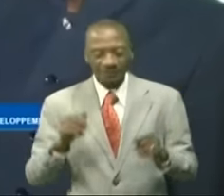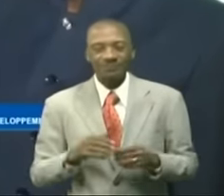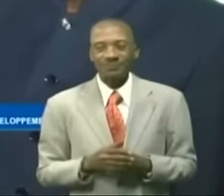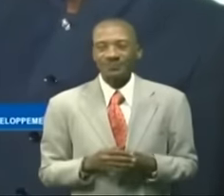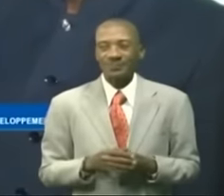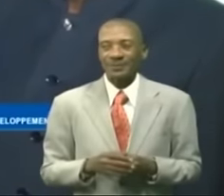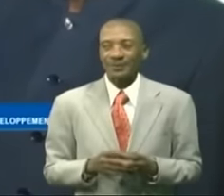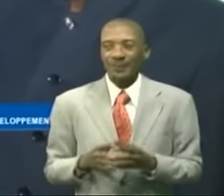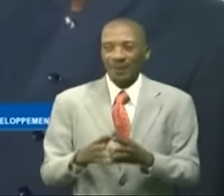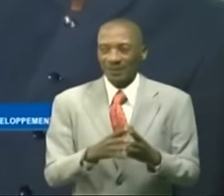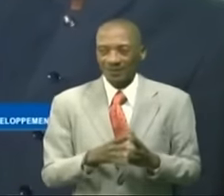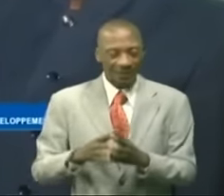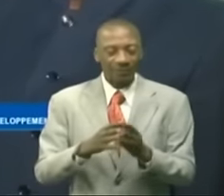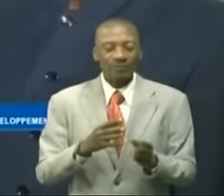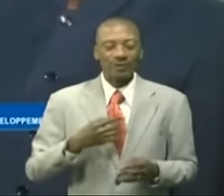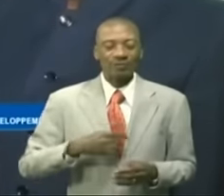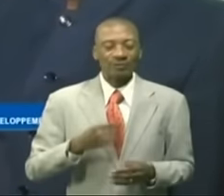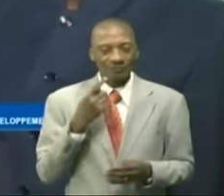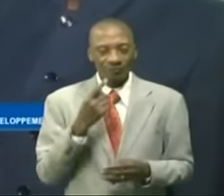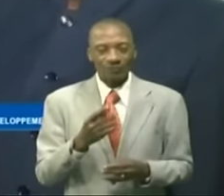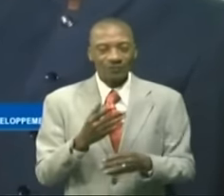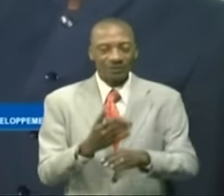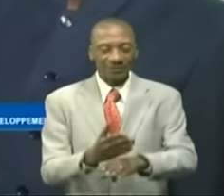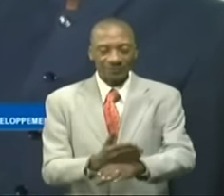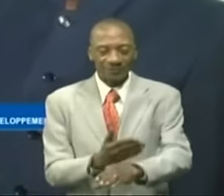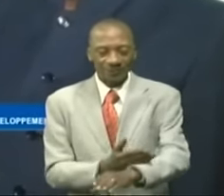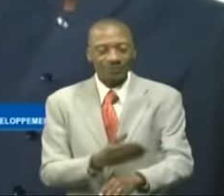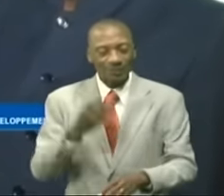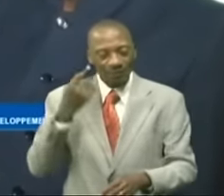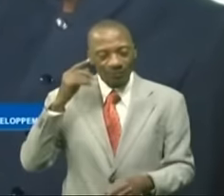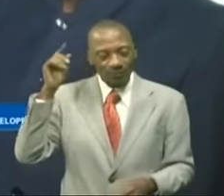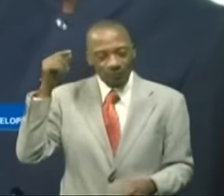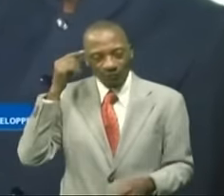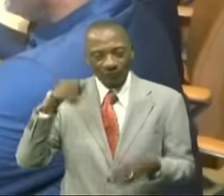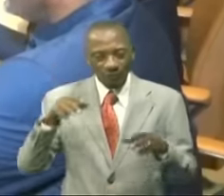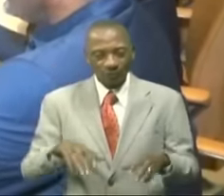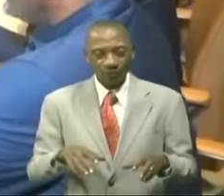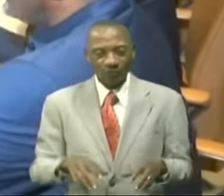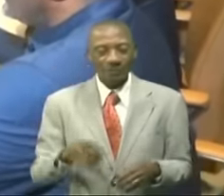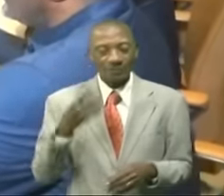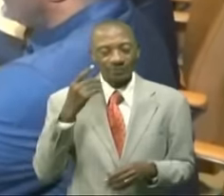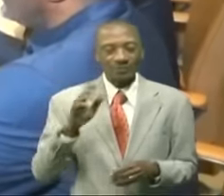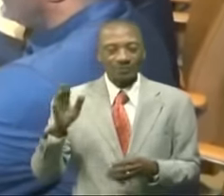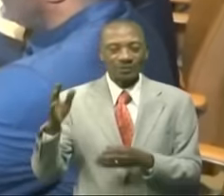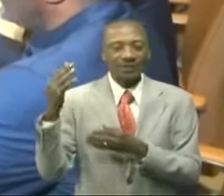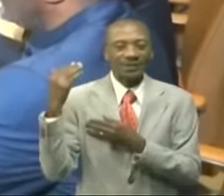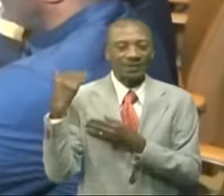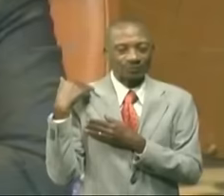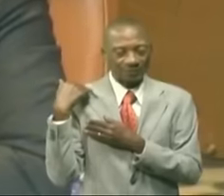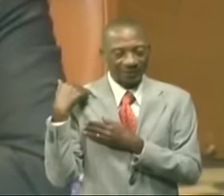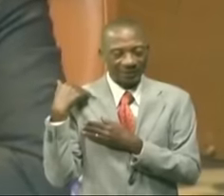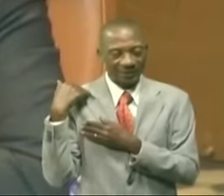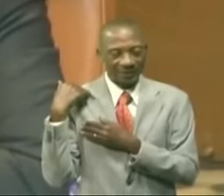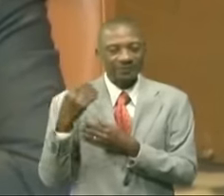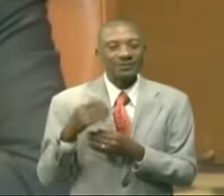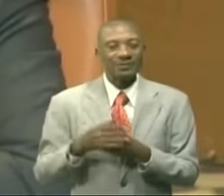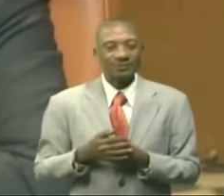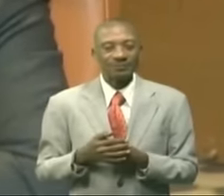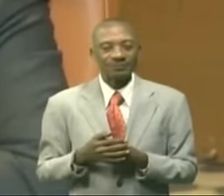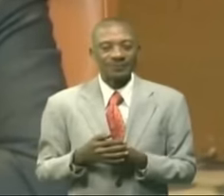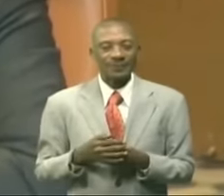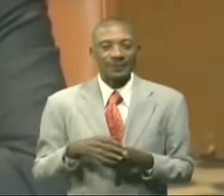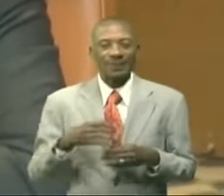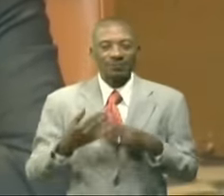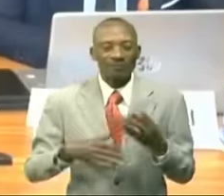l'engagement du gouvernement congolais de pouvoir prendre ses responsabilités dans cette structure aussi importante pour notre pays. Un